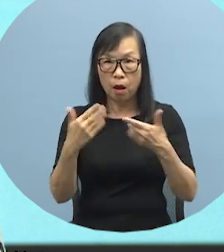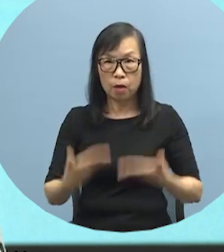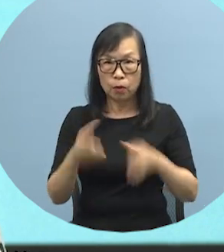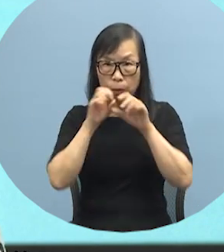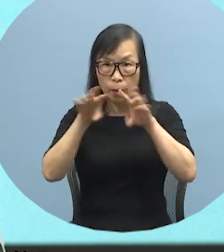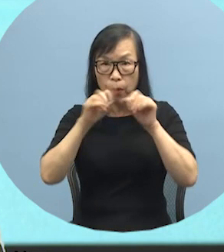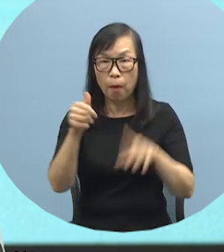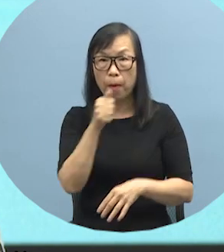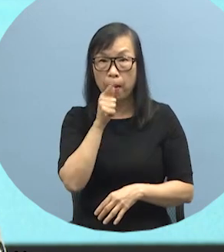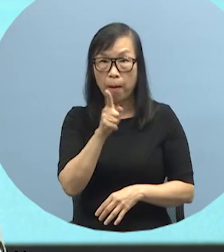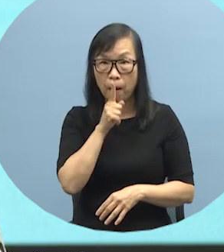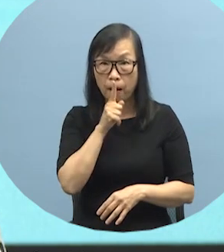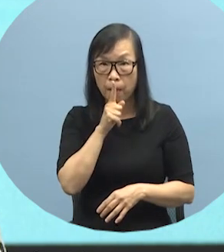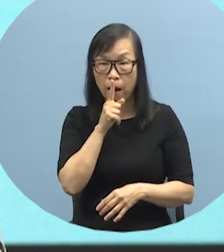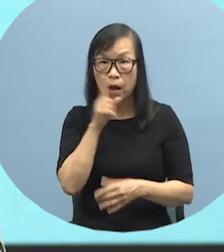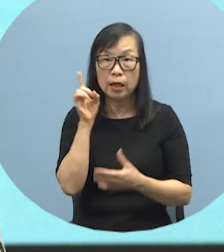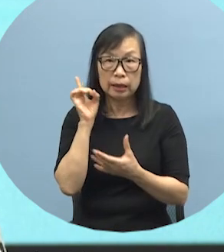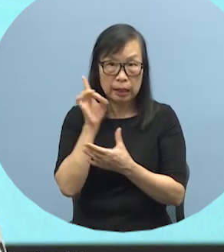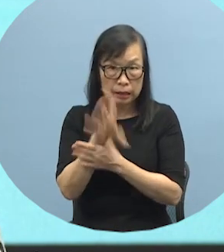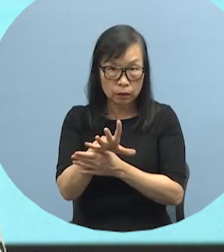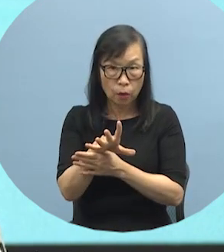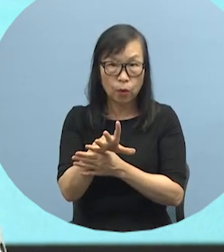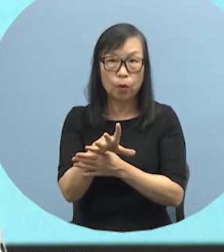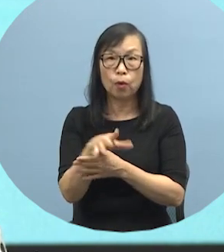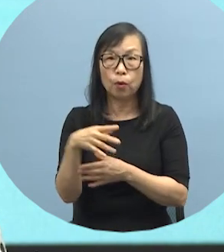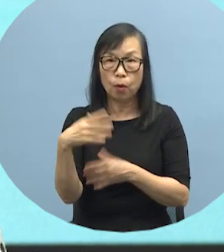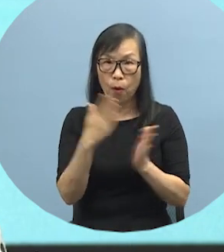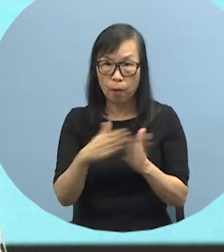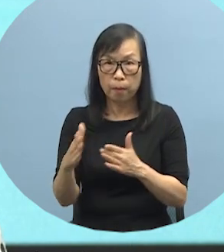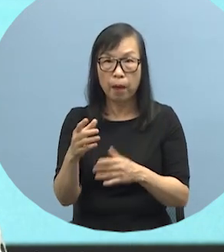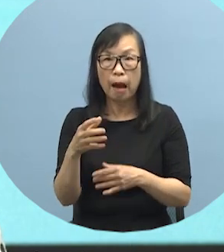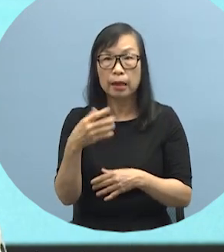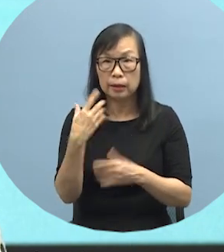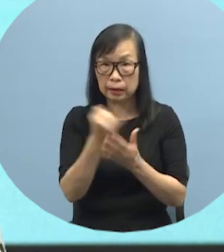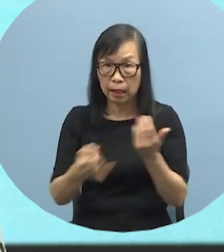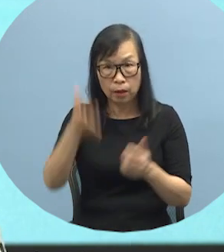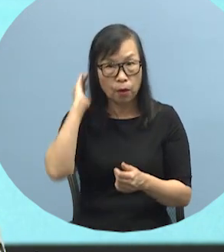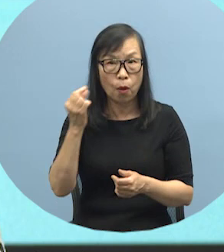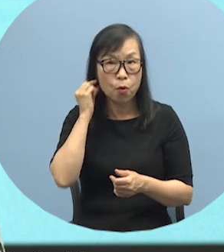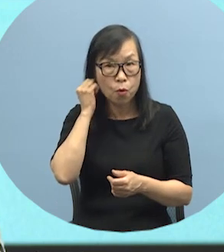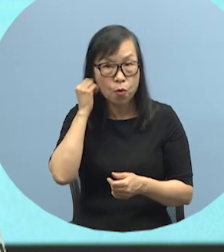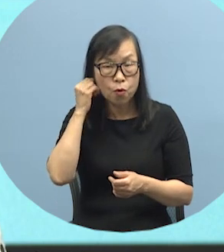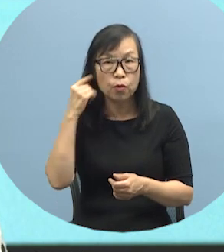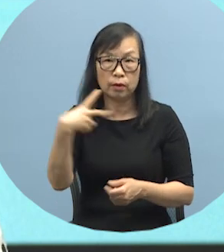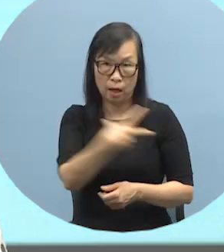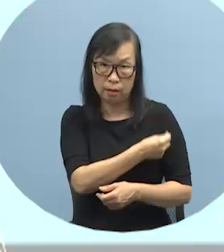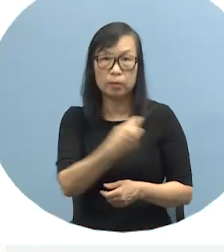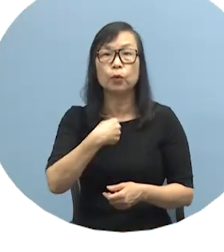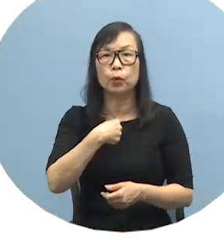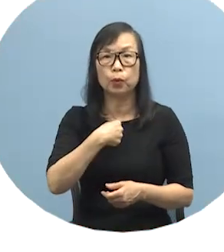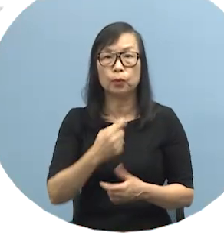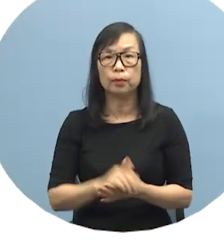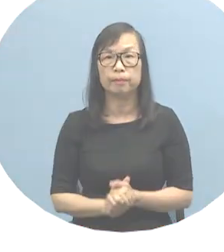位家長作出呼籲，希望你們可以盡早安排12至15歲的子女去接種疫苗。